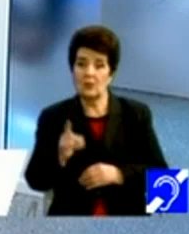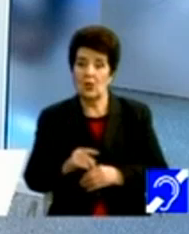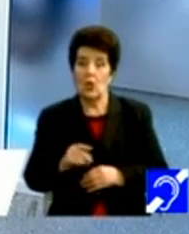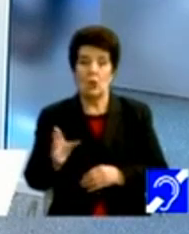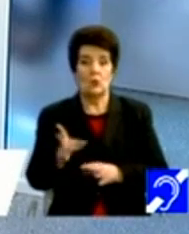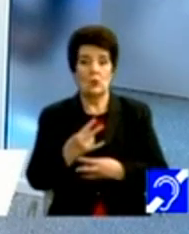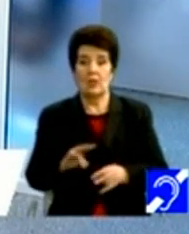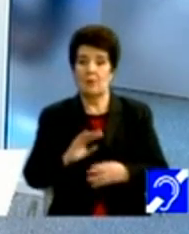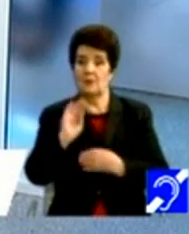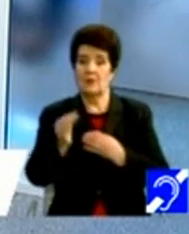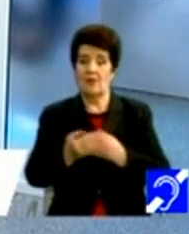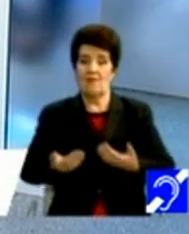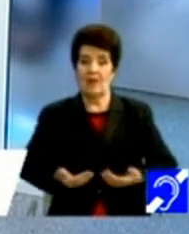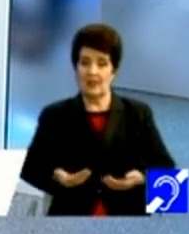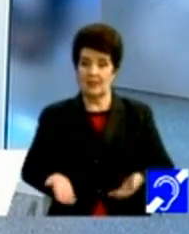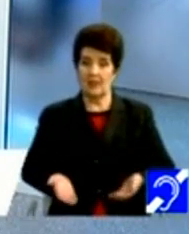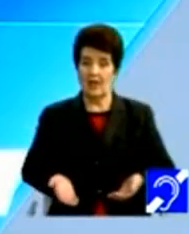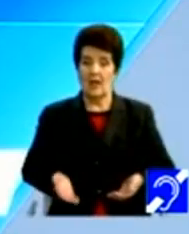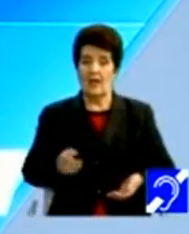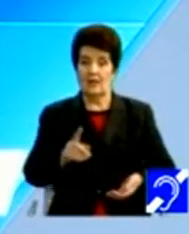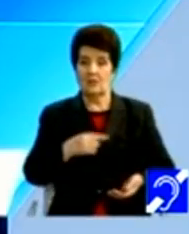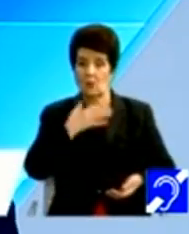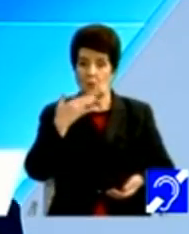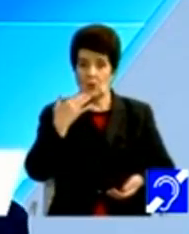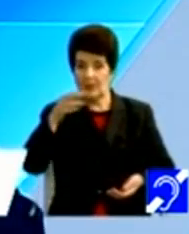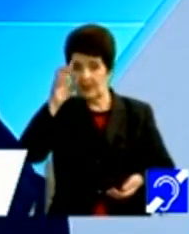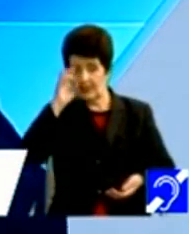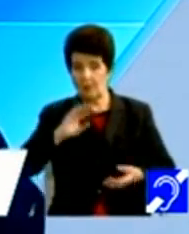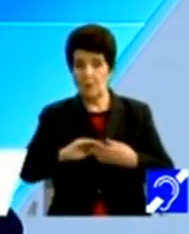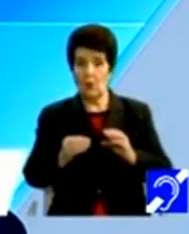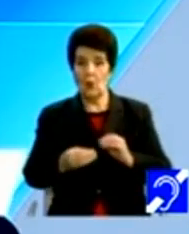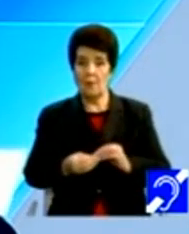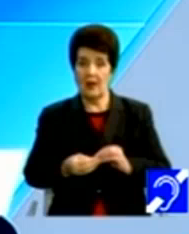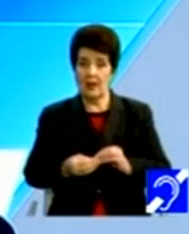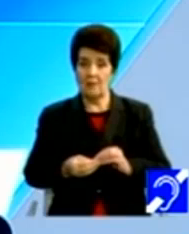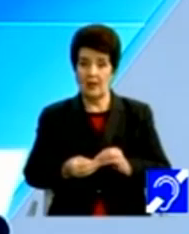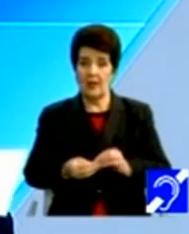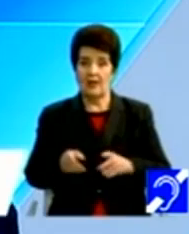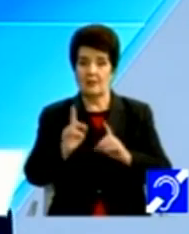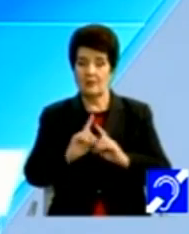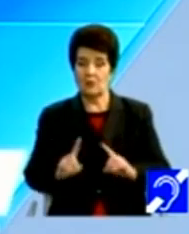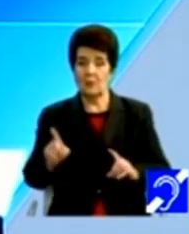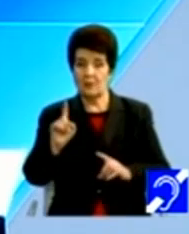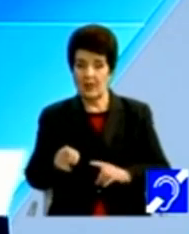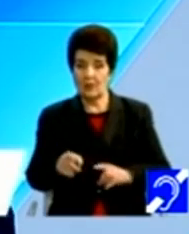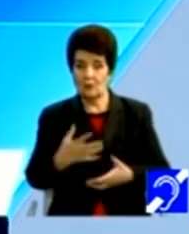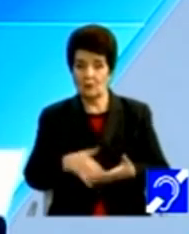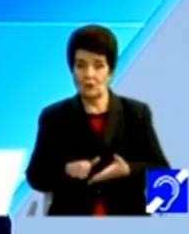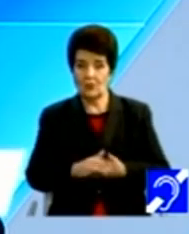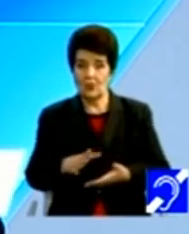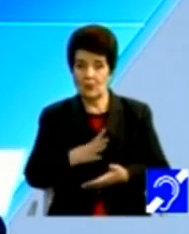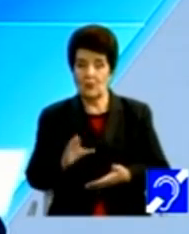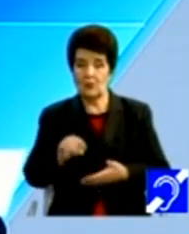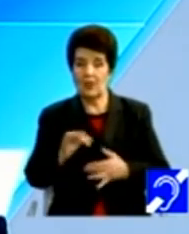să ne ascundem de asta, pentru că noi avem exemple în foarte multe țări când problemele de interes deosebit pentru societate sunt puse